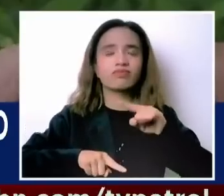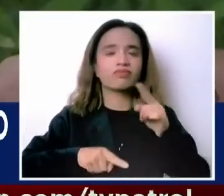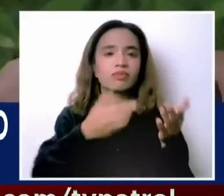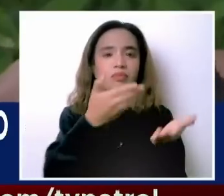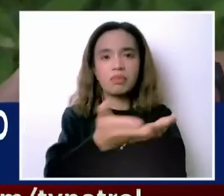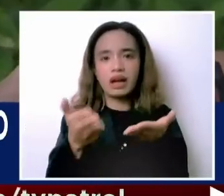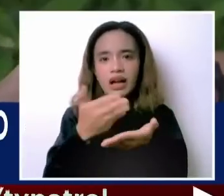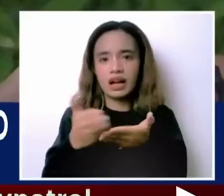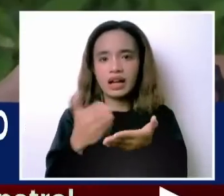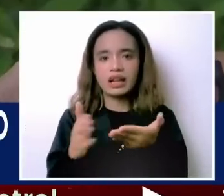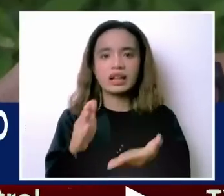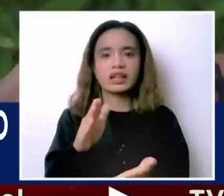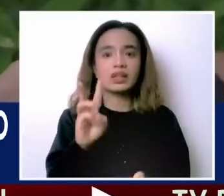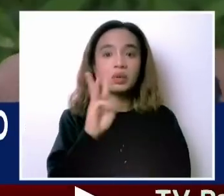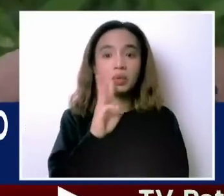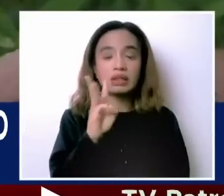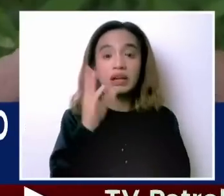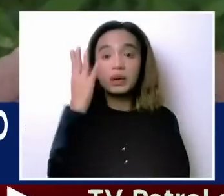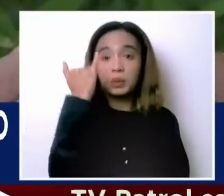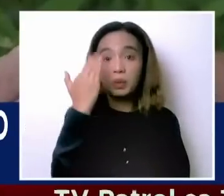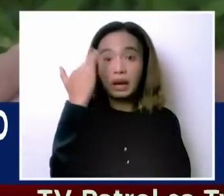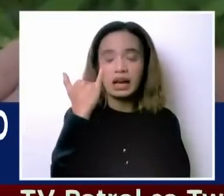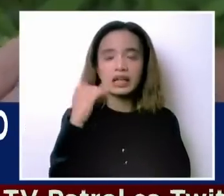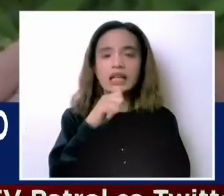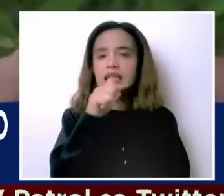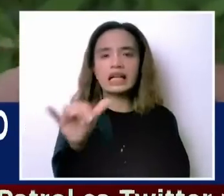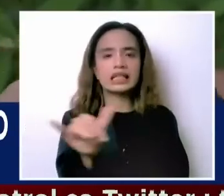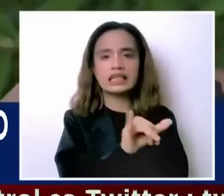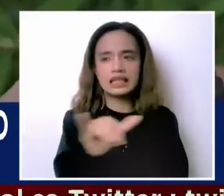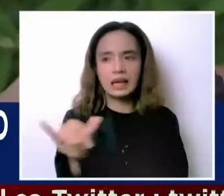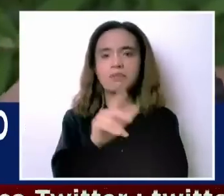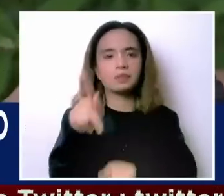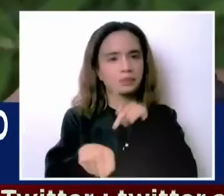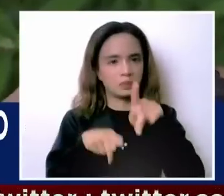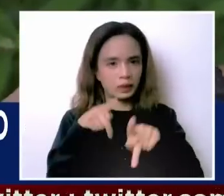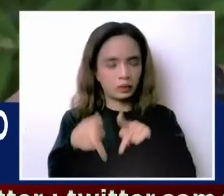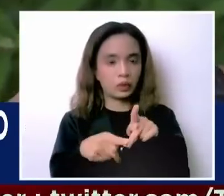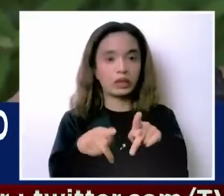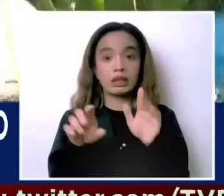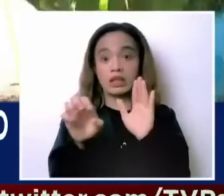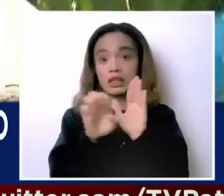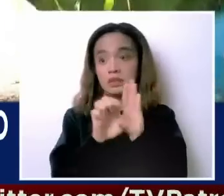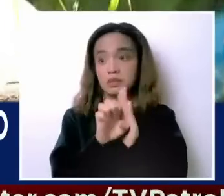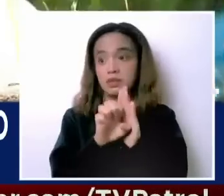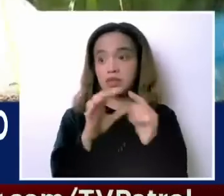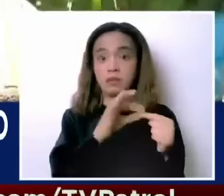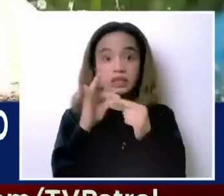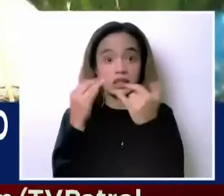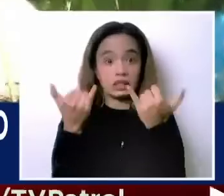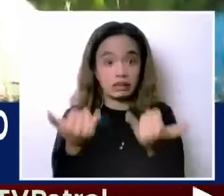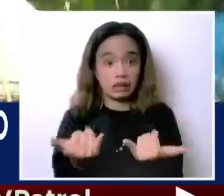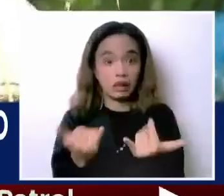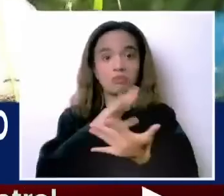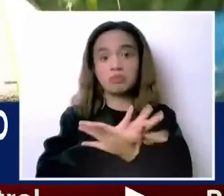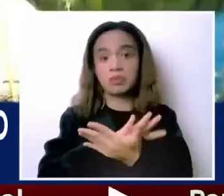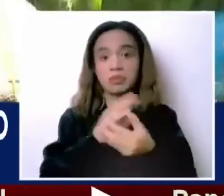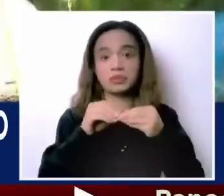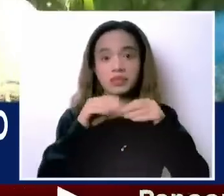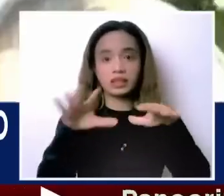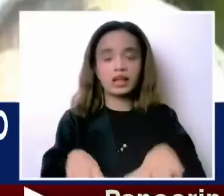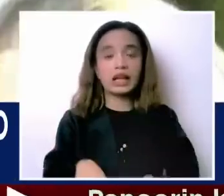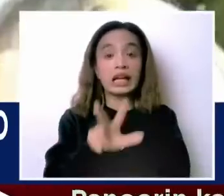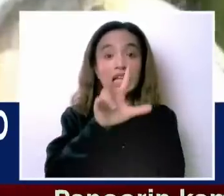mineral water dahil hindi pare-pareho ang mga tao, lalo pa ngayon na nag-pandemic. 3 pumping station ng